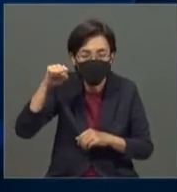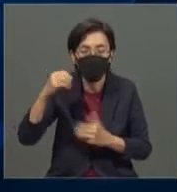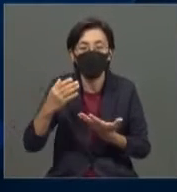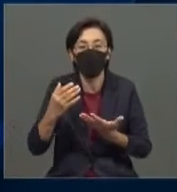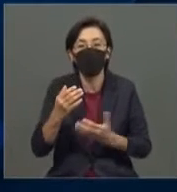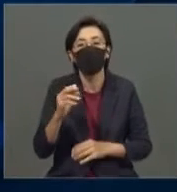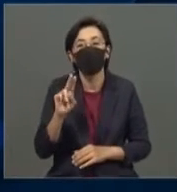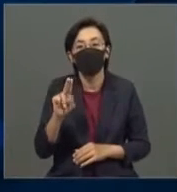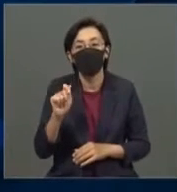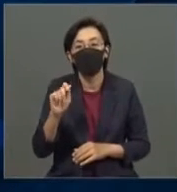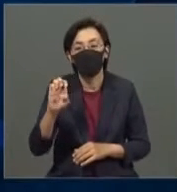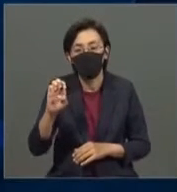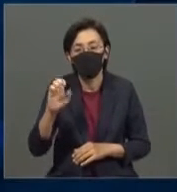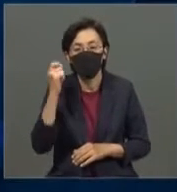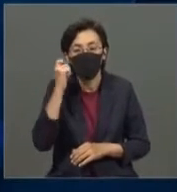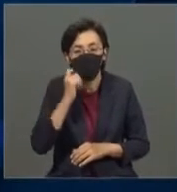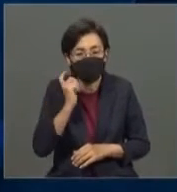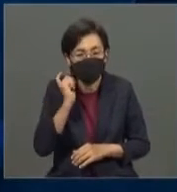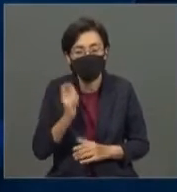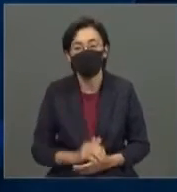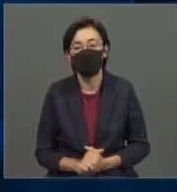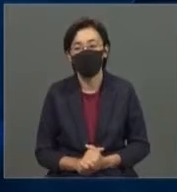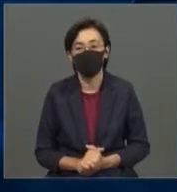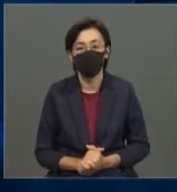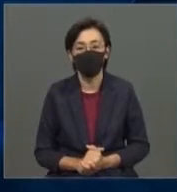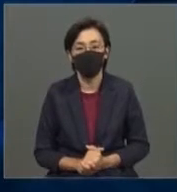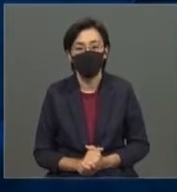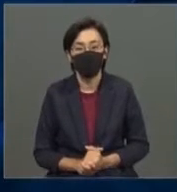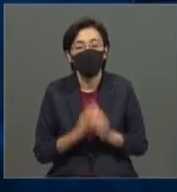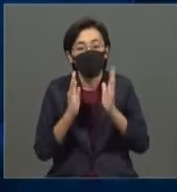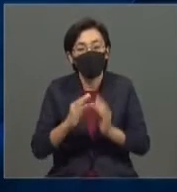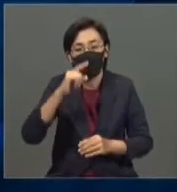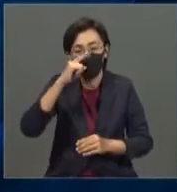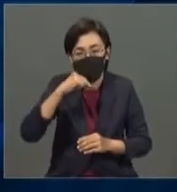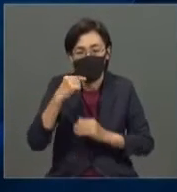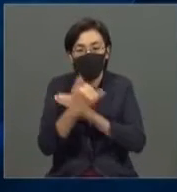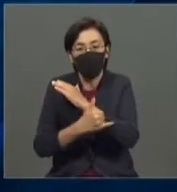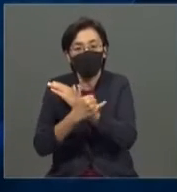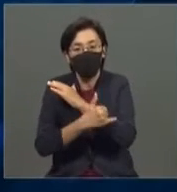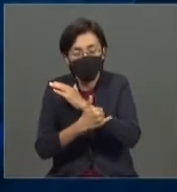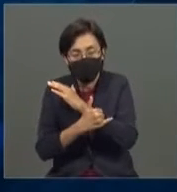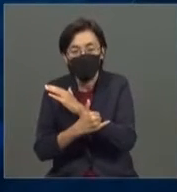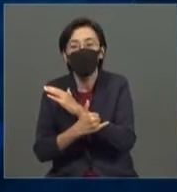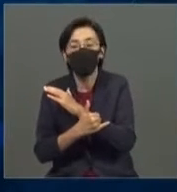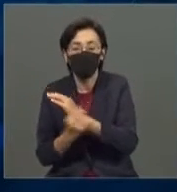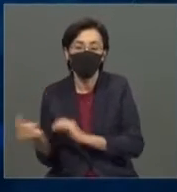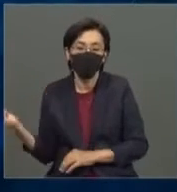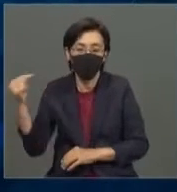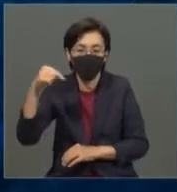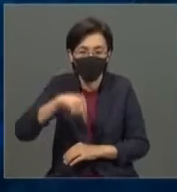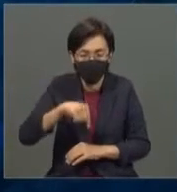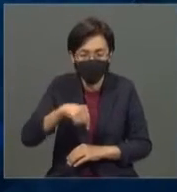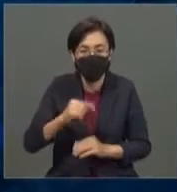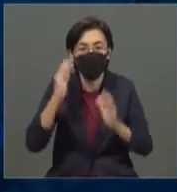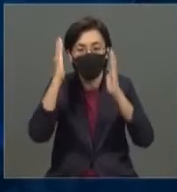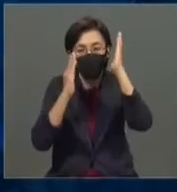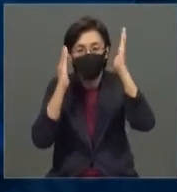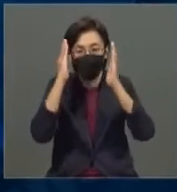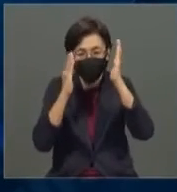ระเบียอิมิเรตนะครับซึ่งนี้ก็เป็นทั้งคนไทยและคนต่างชาติที่เดินทางเข้ามานี่อย่างละหนึ่งรวมถึงมาเล